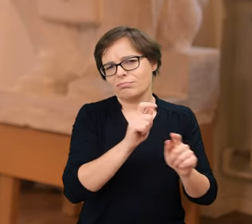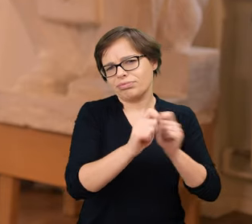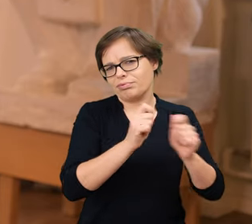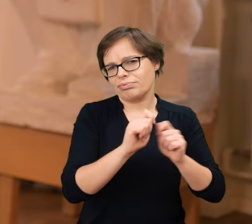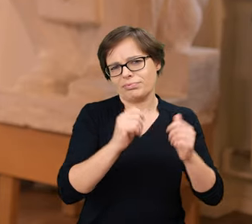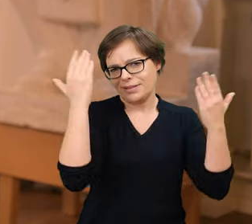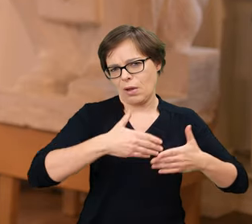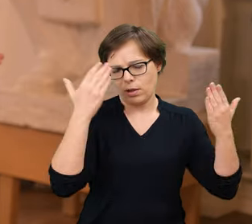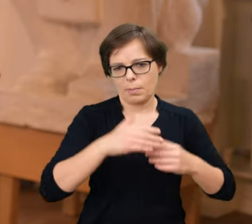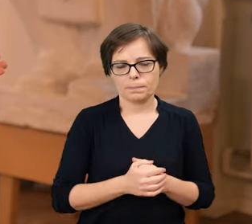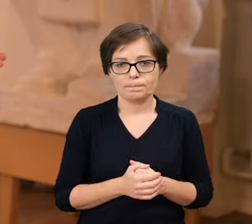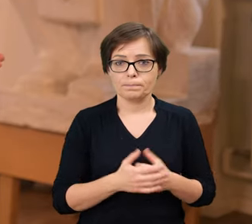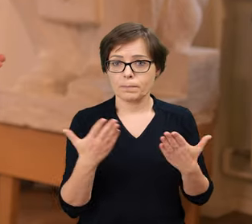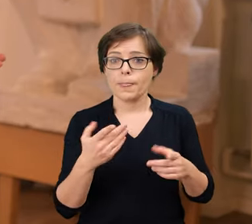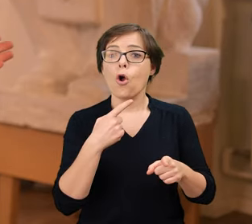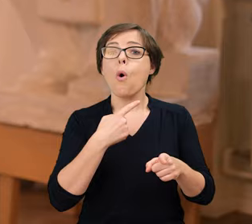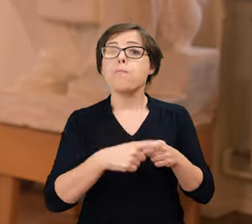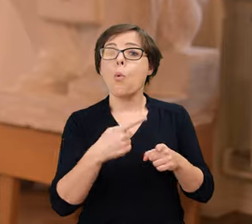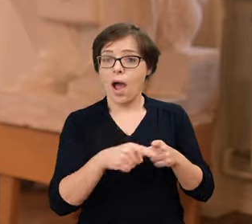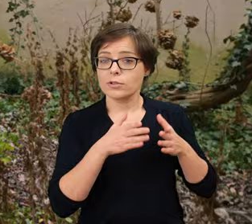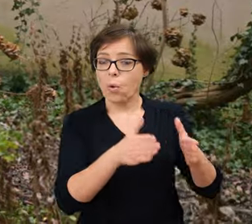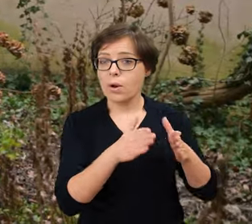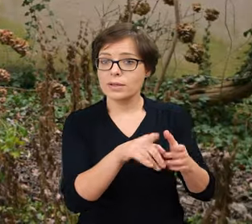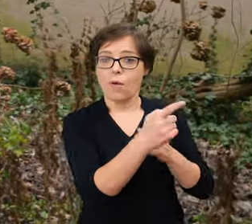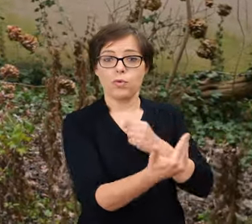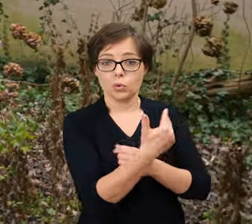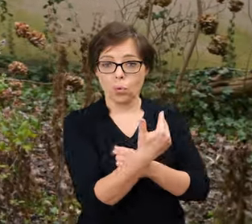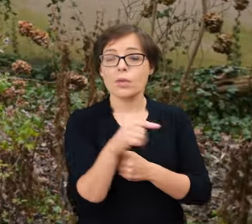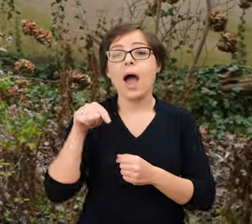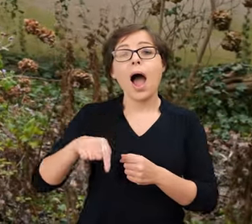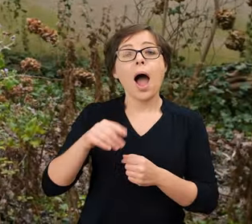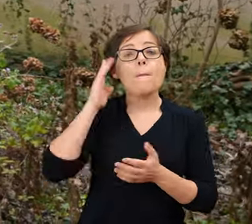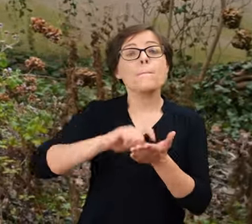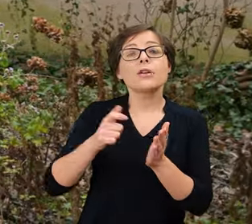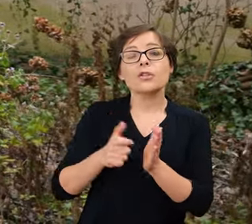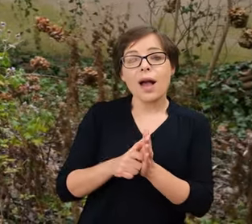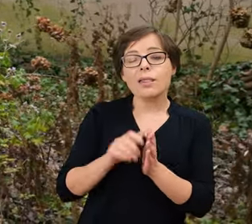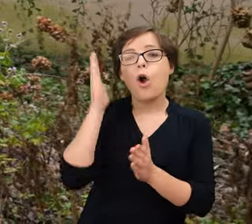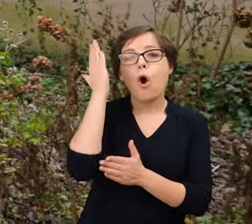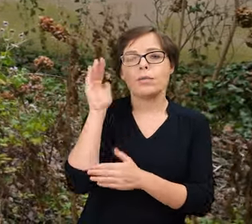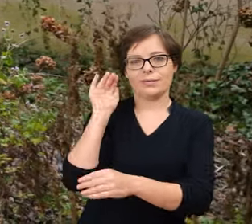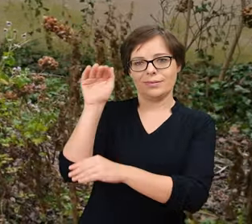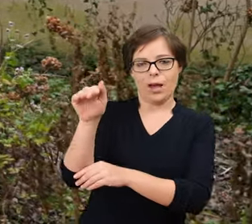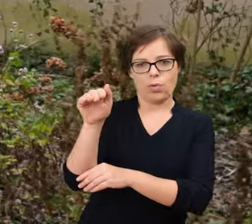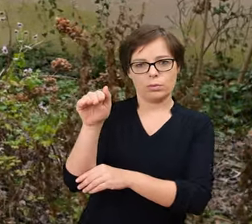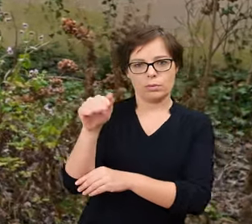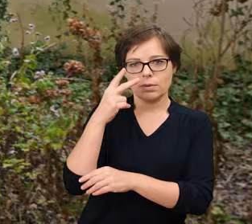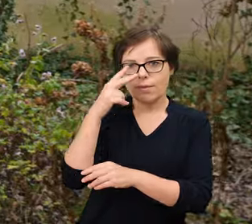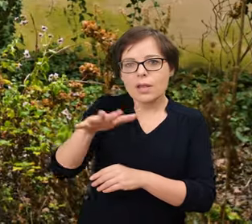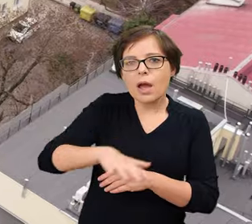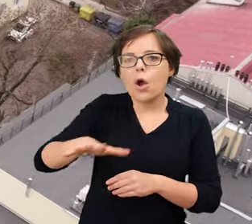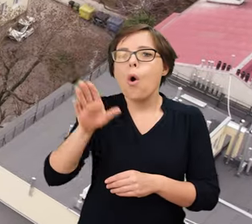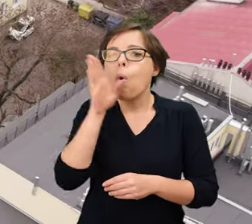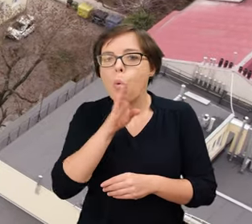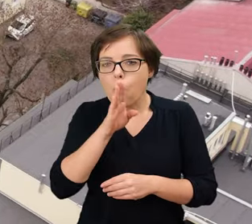Puławska jest od wschodu, okna tego mieszkania wychodzą na zachód, na bardzo obszerny kwartał, który nigdy